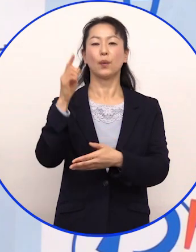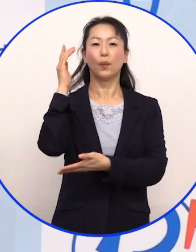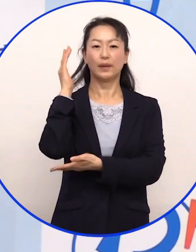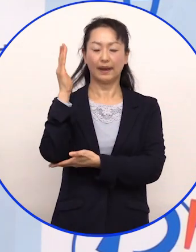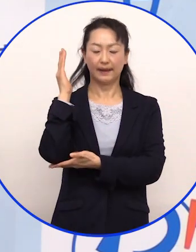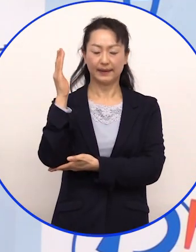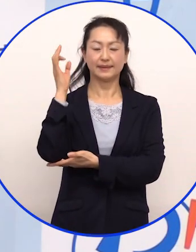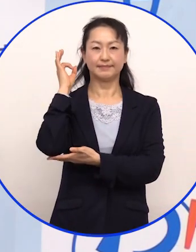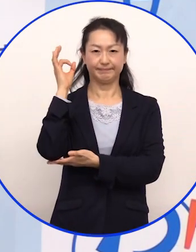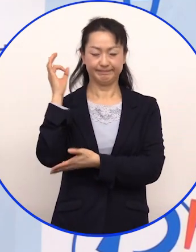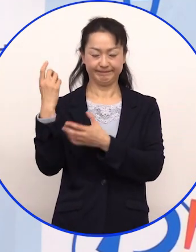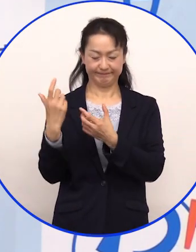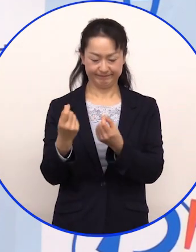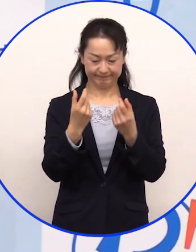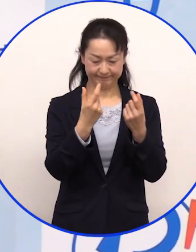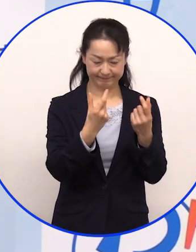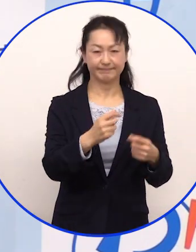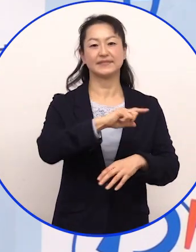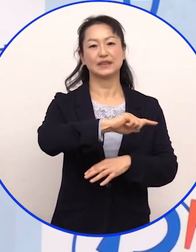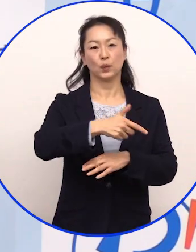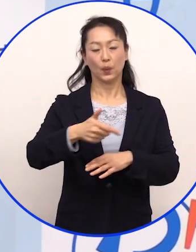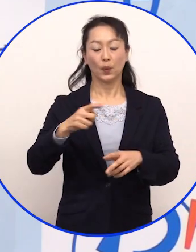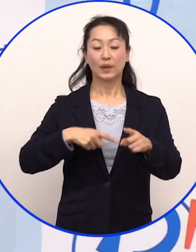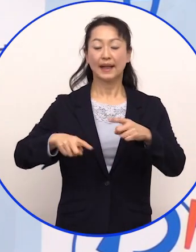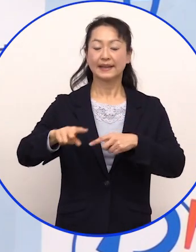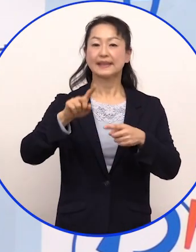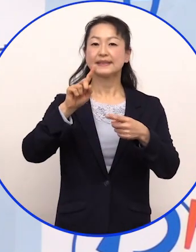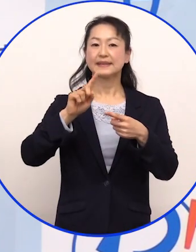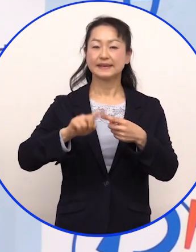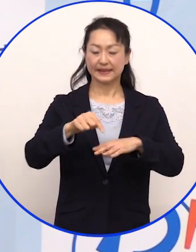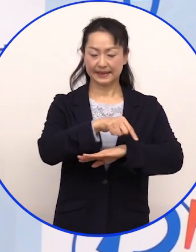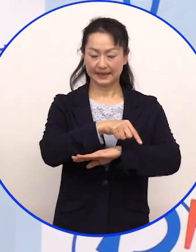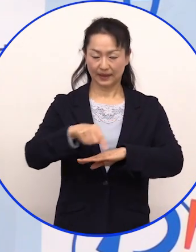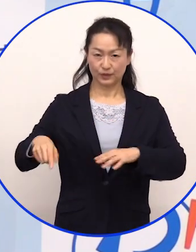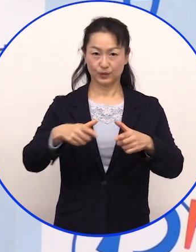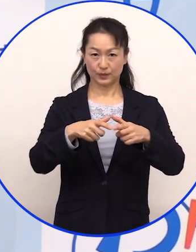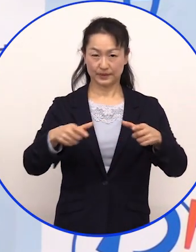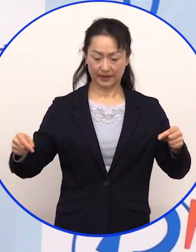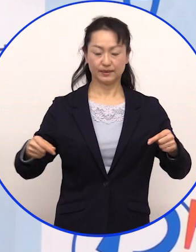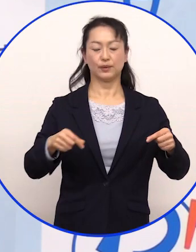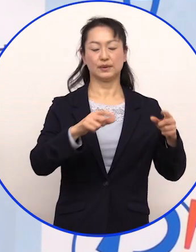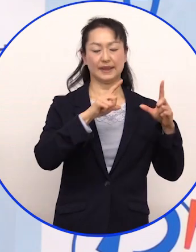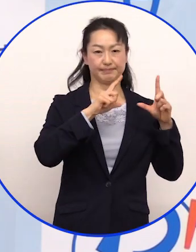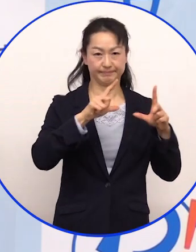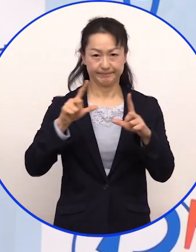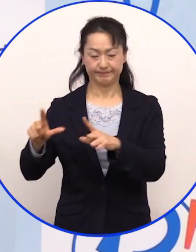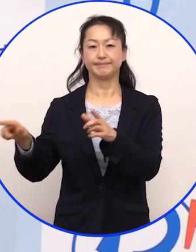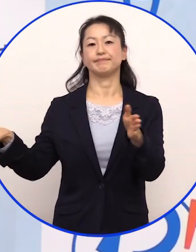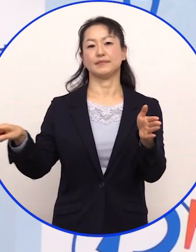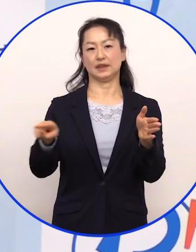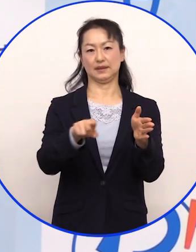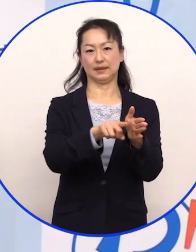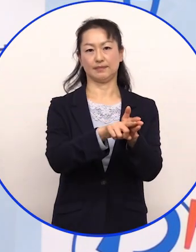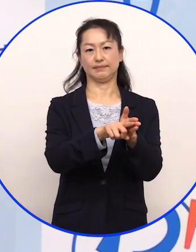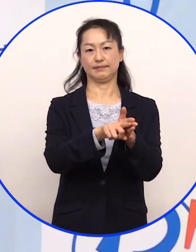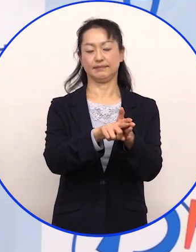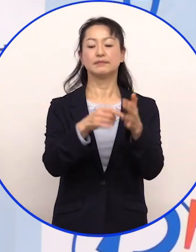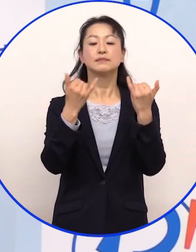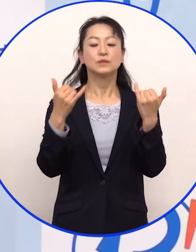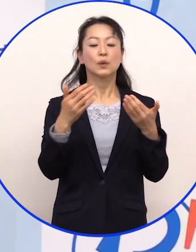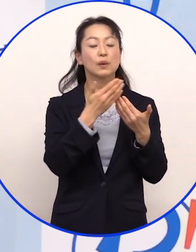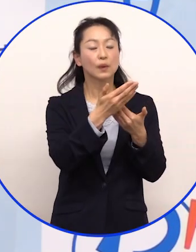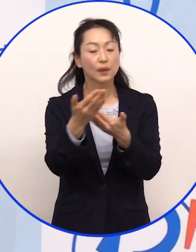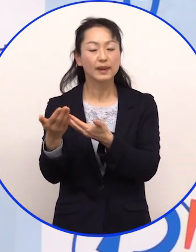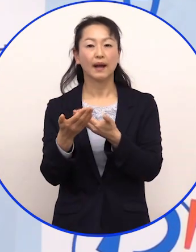を築くとともにさまざまな先進的施策を全国に発信してまいりました。世論調査の結